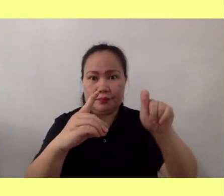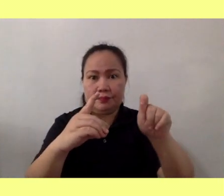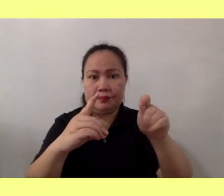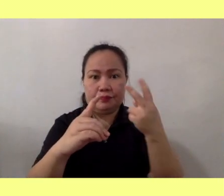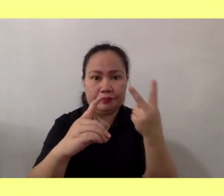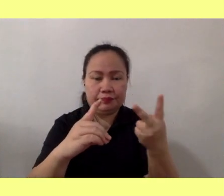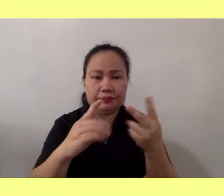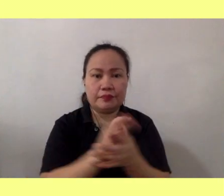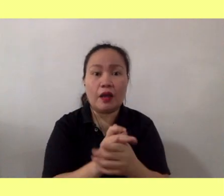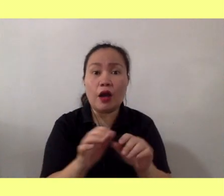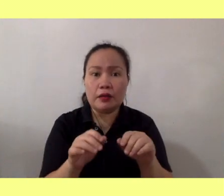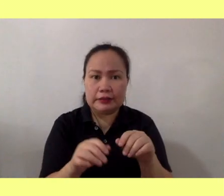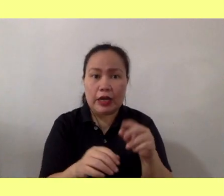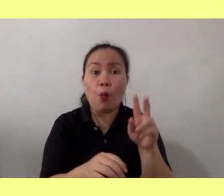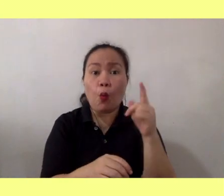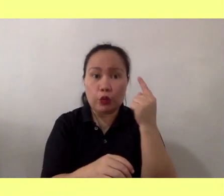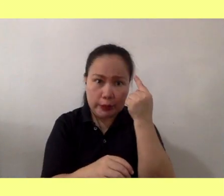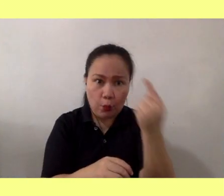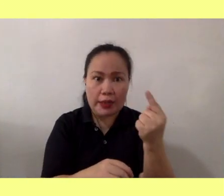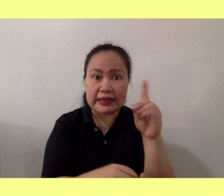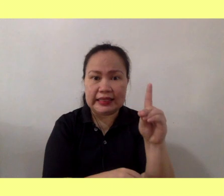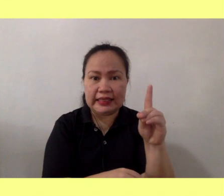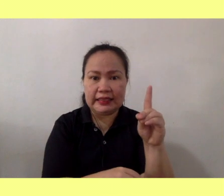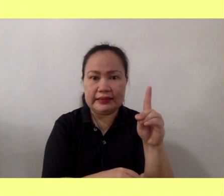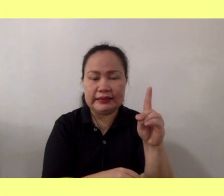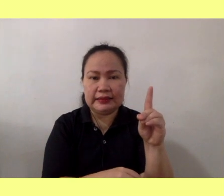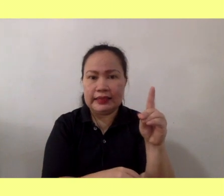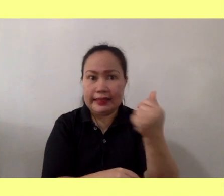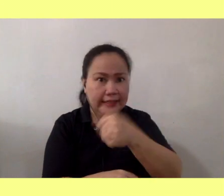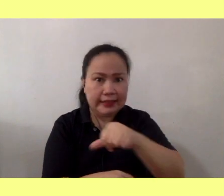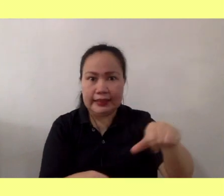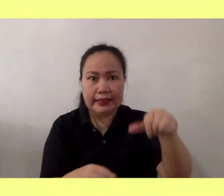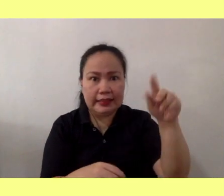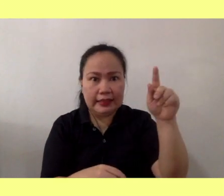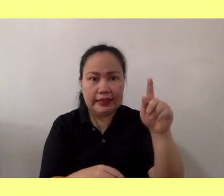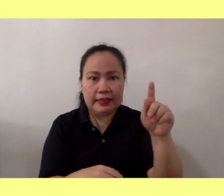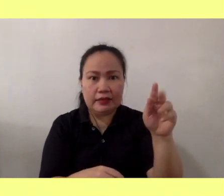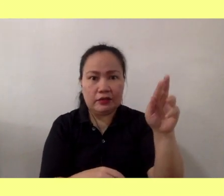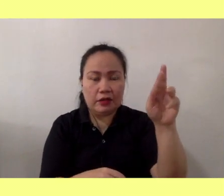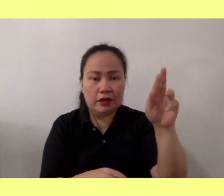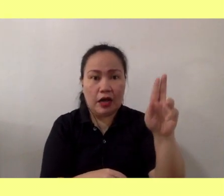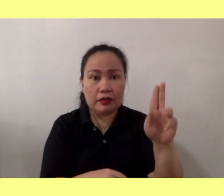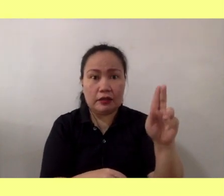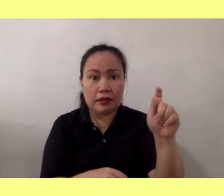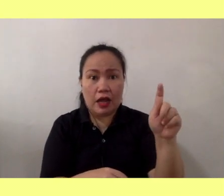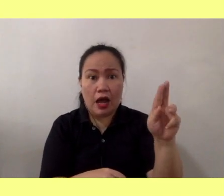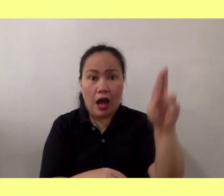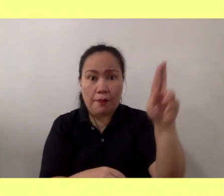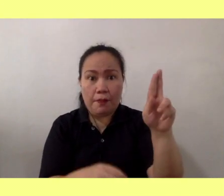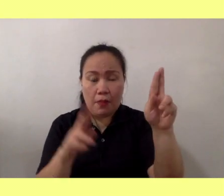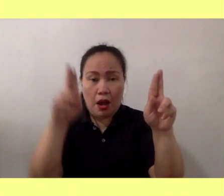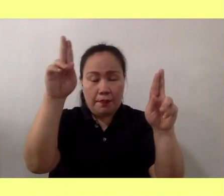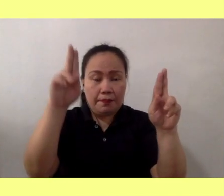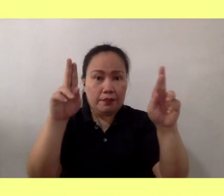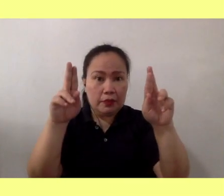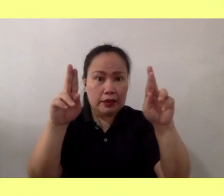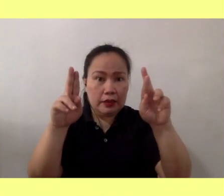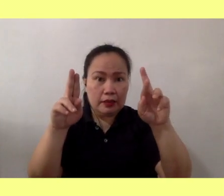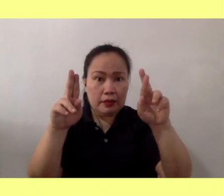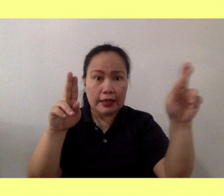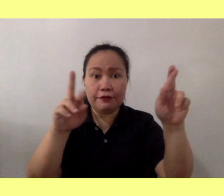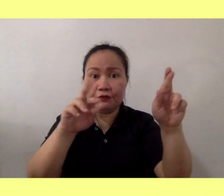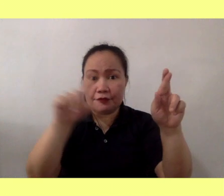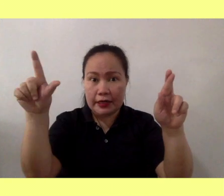you might see it here. Pwede rin po dito. Pwede po dyan. So, madalas makikita mo siya sa